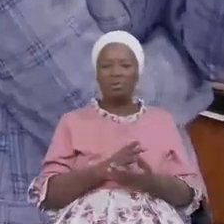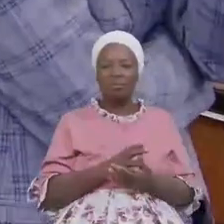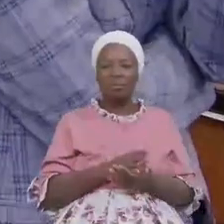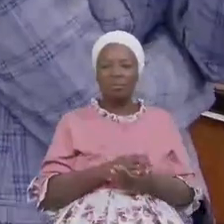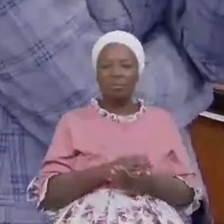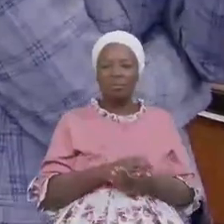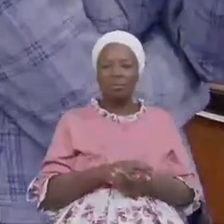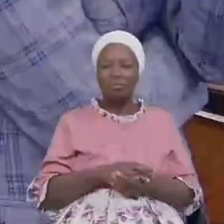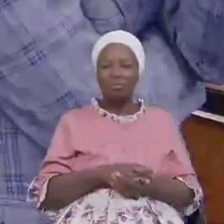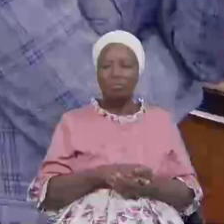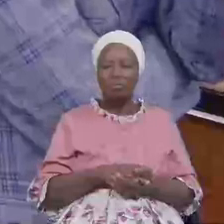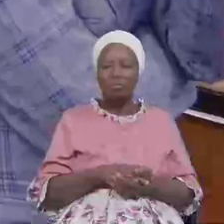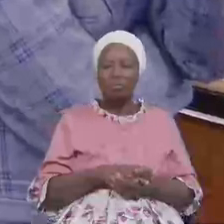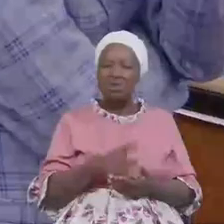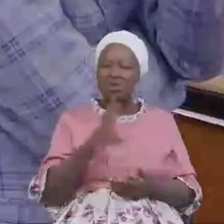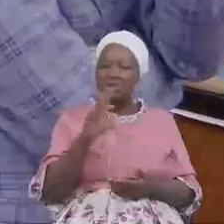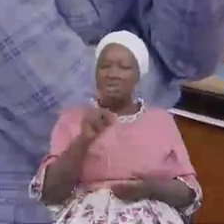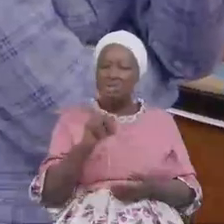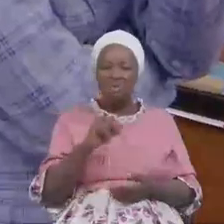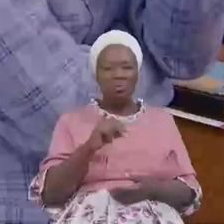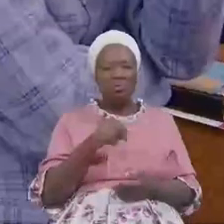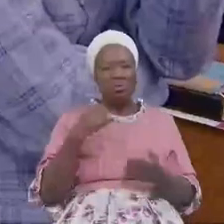Pas de dépravation.